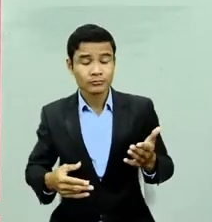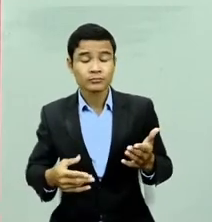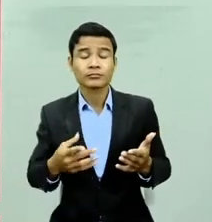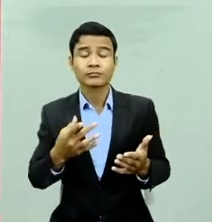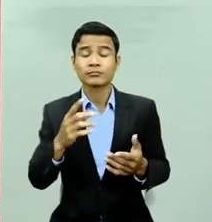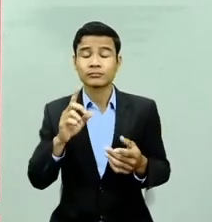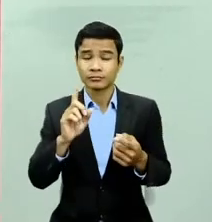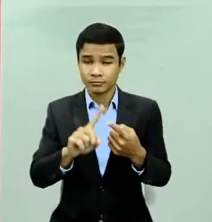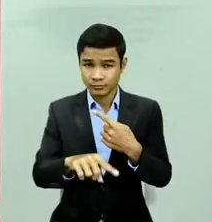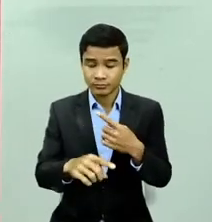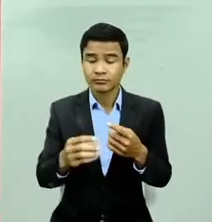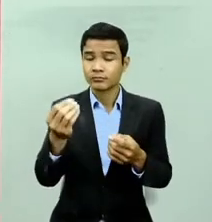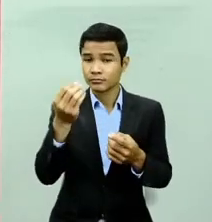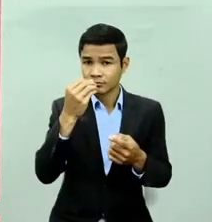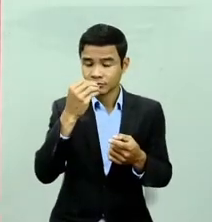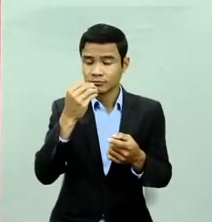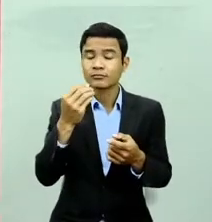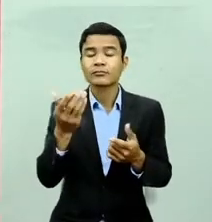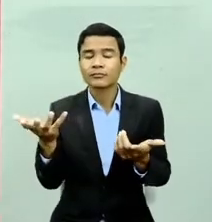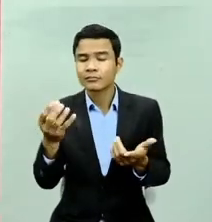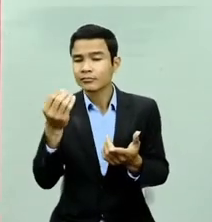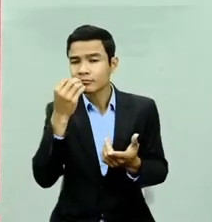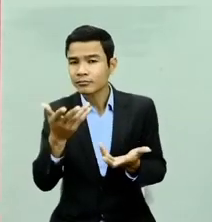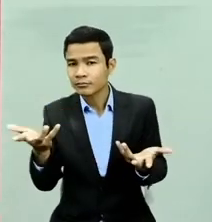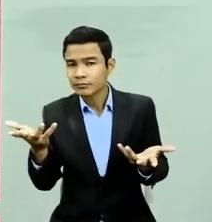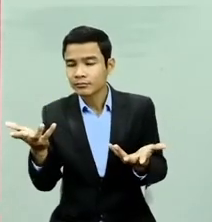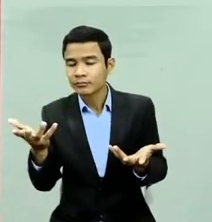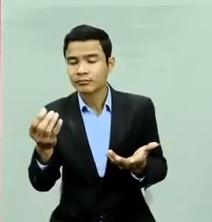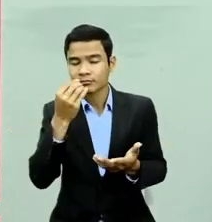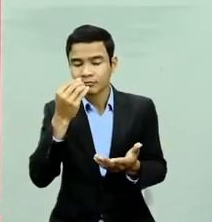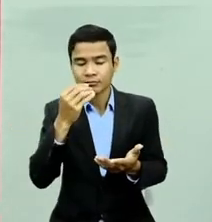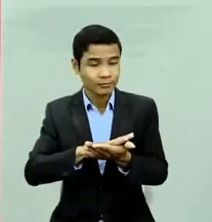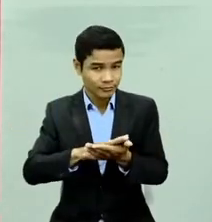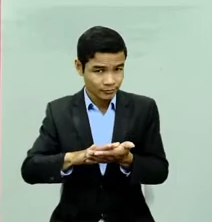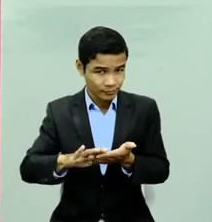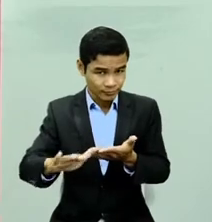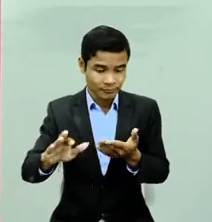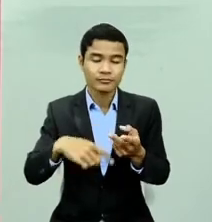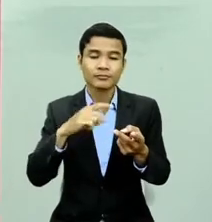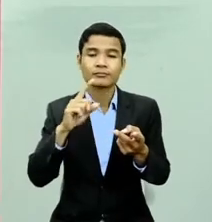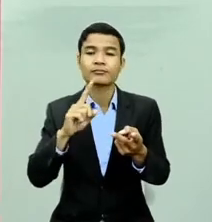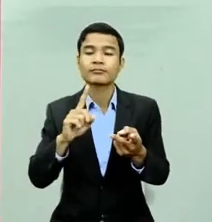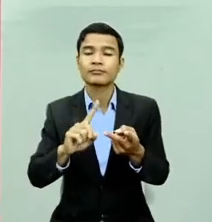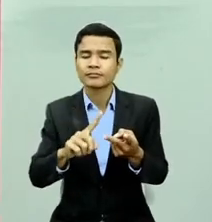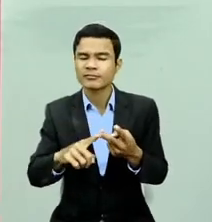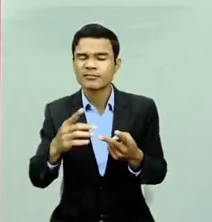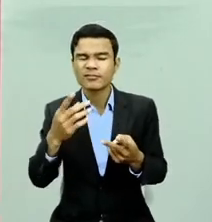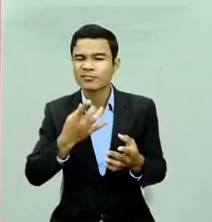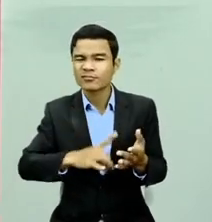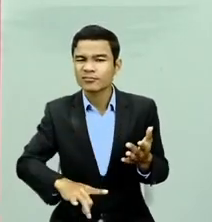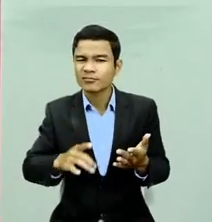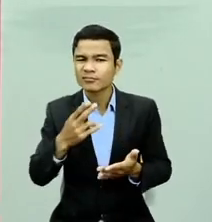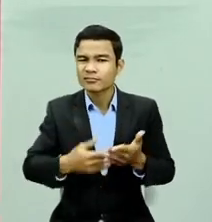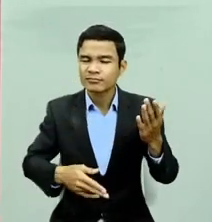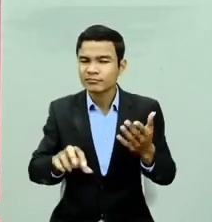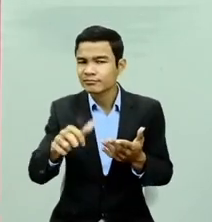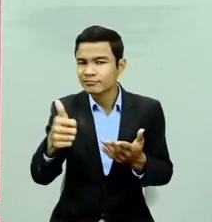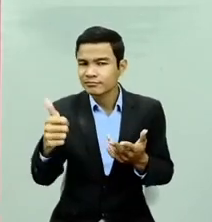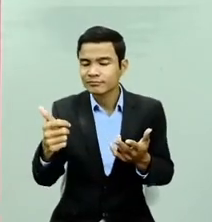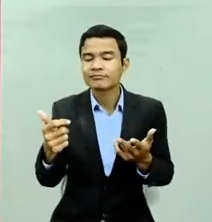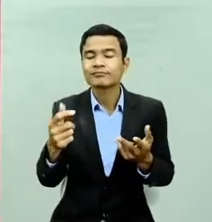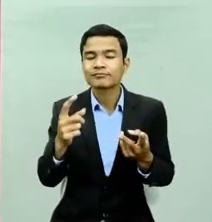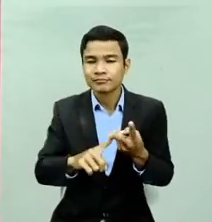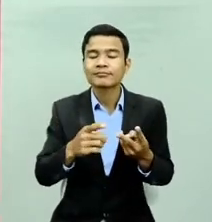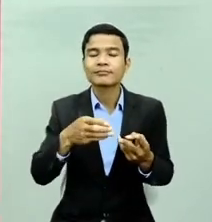để xa thì con hộp. Hộp chẳng mạch tức con. Chà hộp xa. Chà mới tiết đòi xa vậy ạ. Chà họ đòi